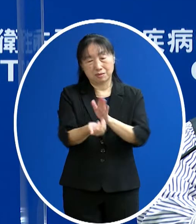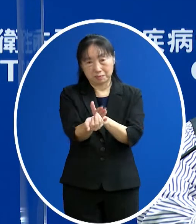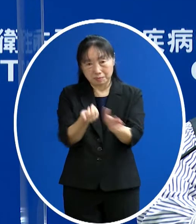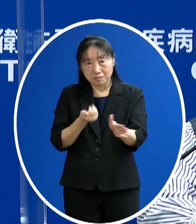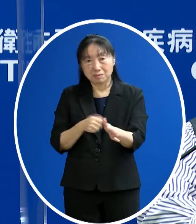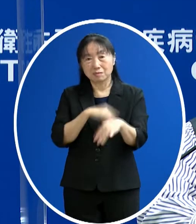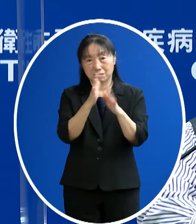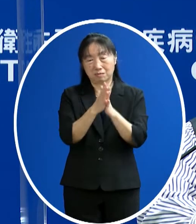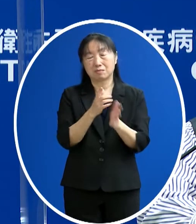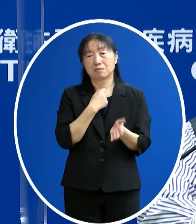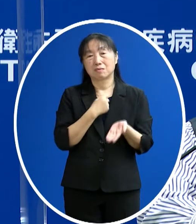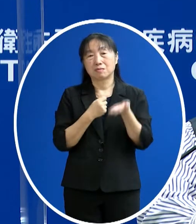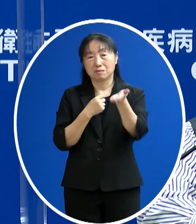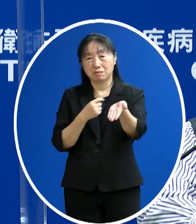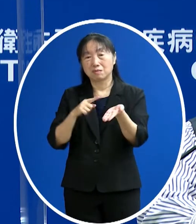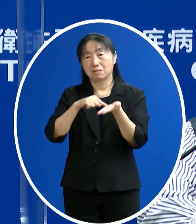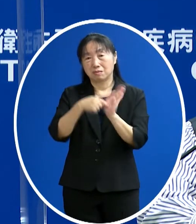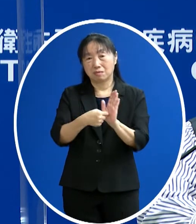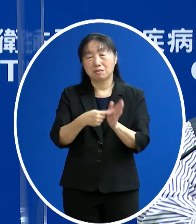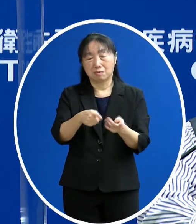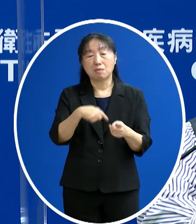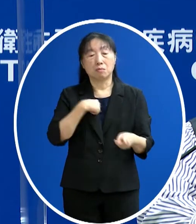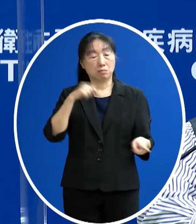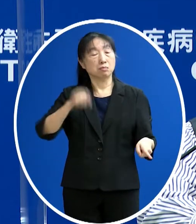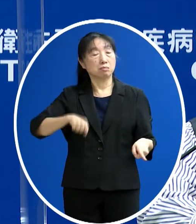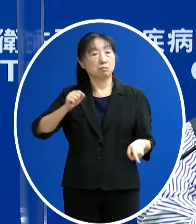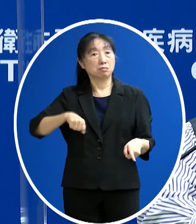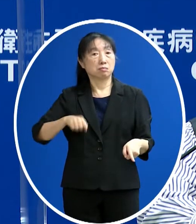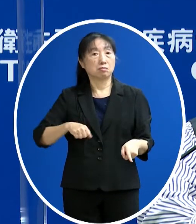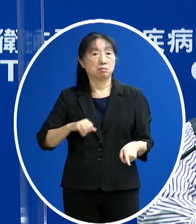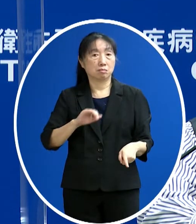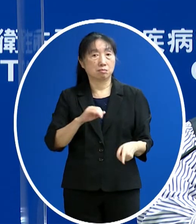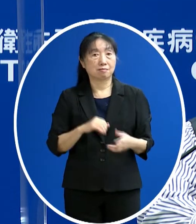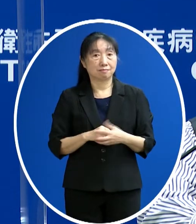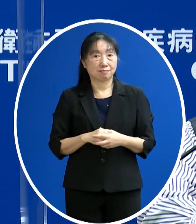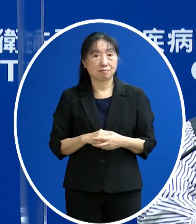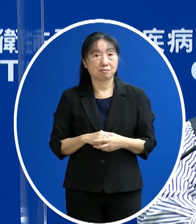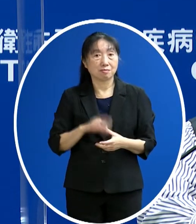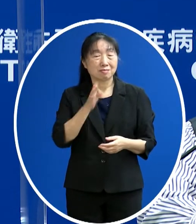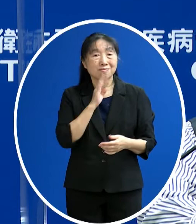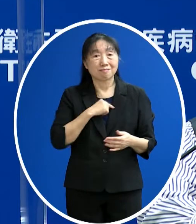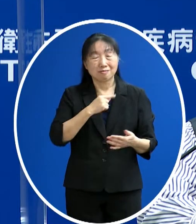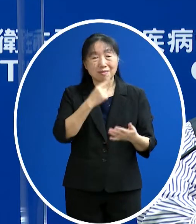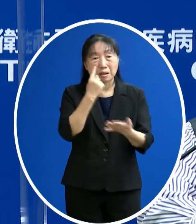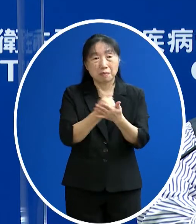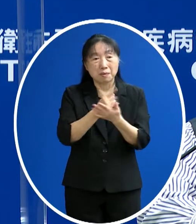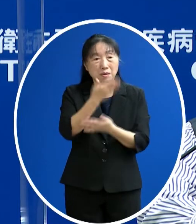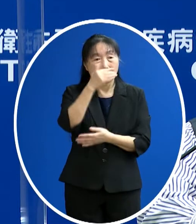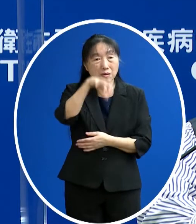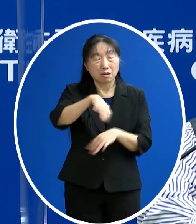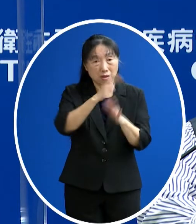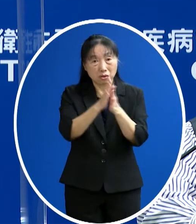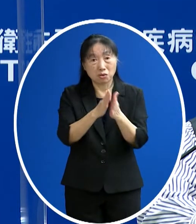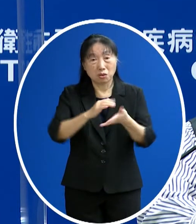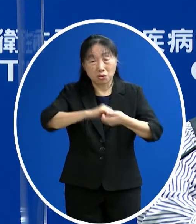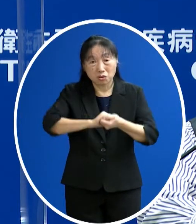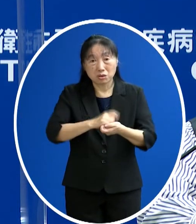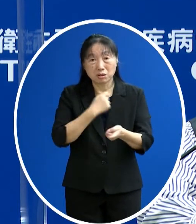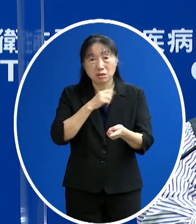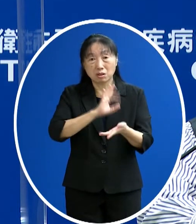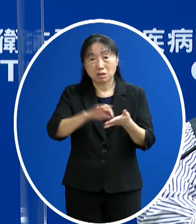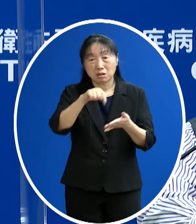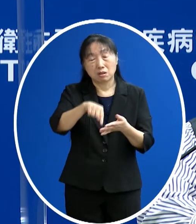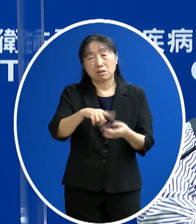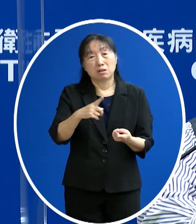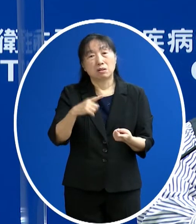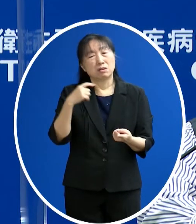疫苗的护照，我们赞成。那但是就是说，如果就是说要规定每一个餐厅都进去，那我们觉得这个时间还